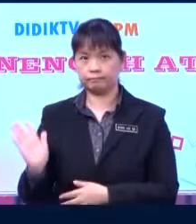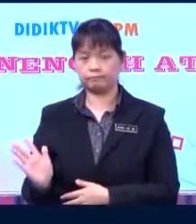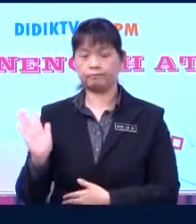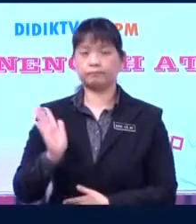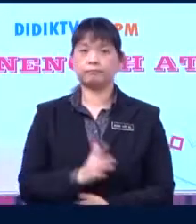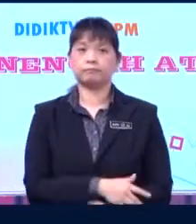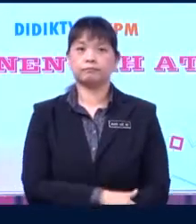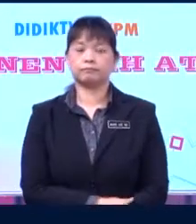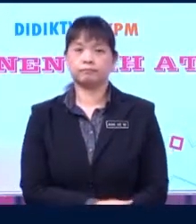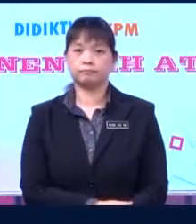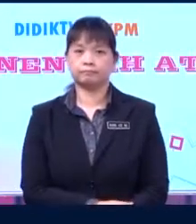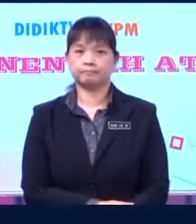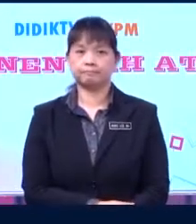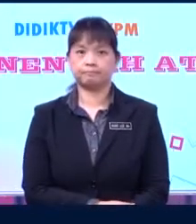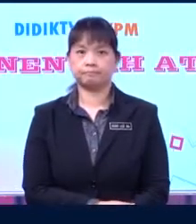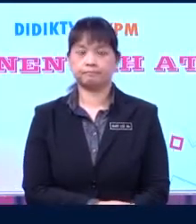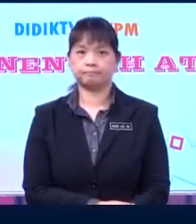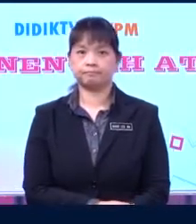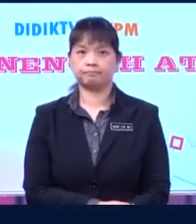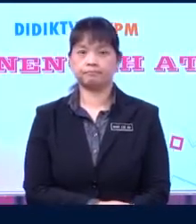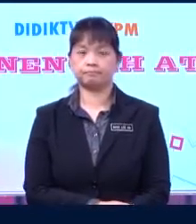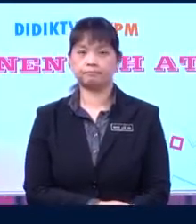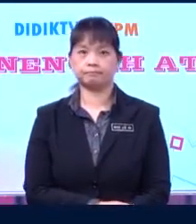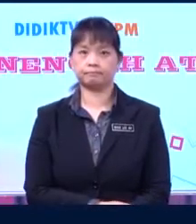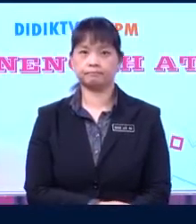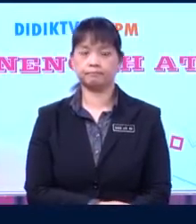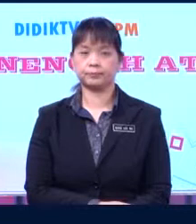dijemur yang berada penyediaan maju